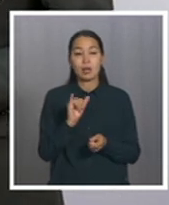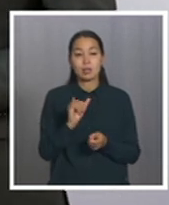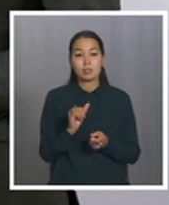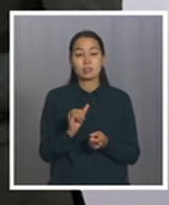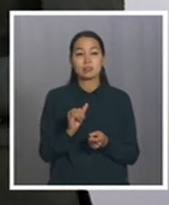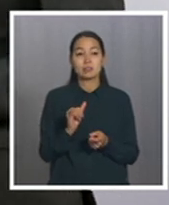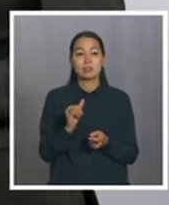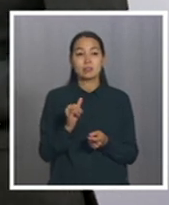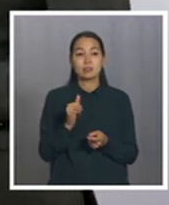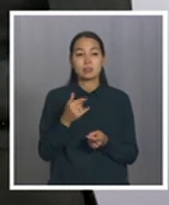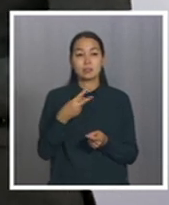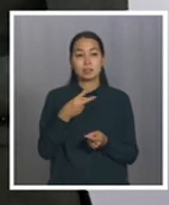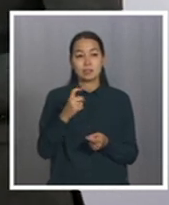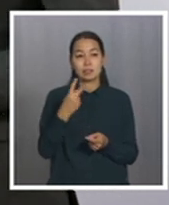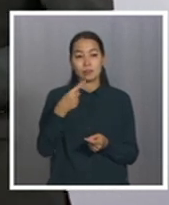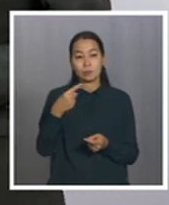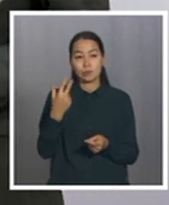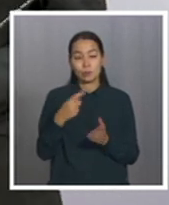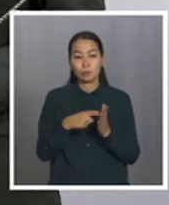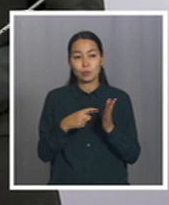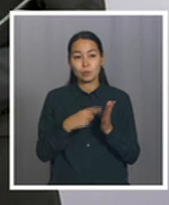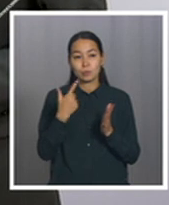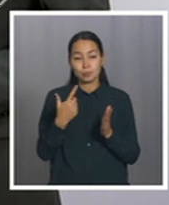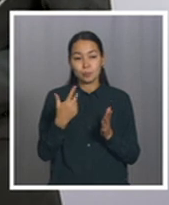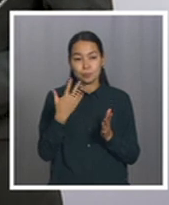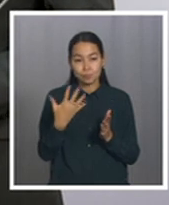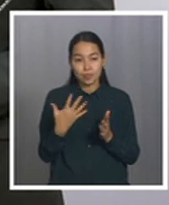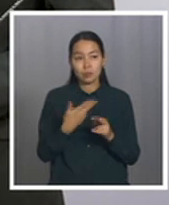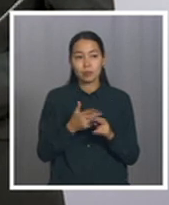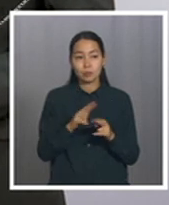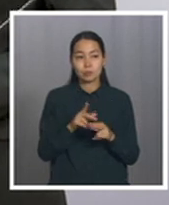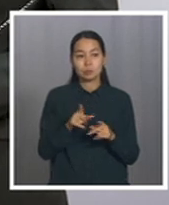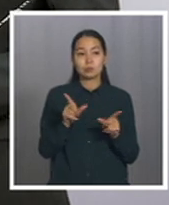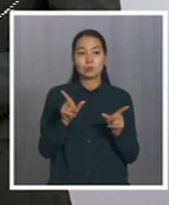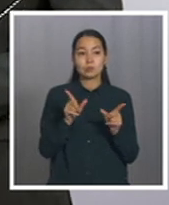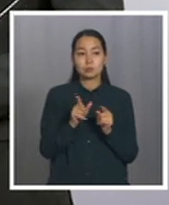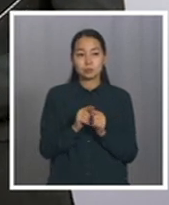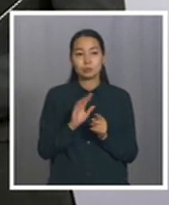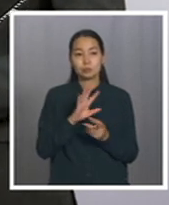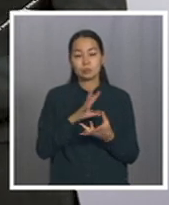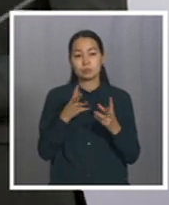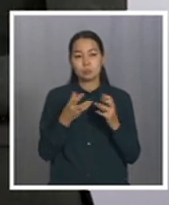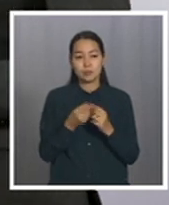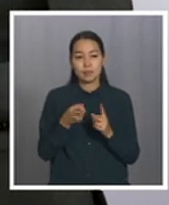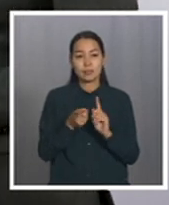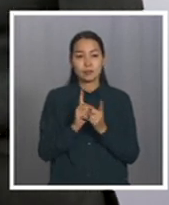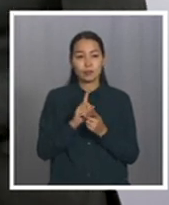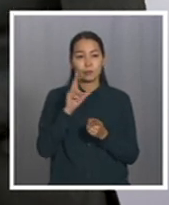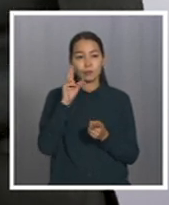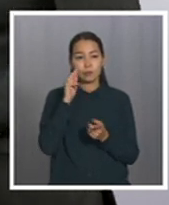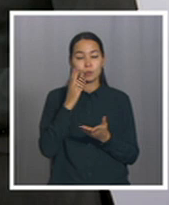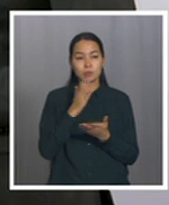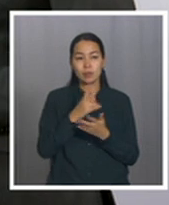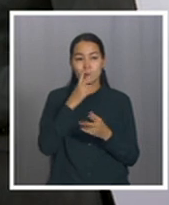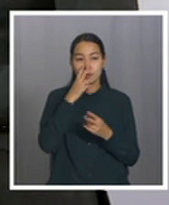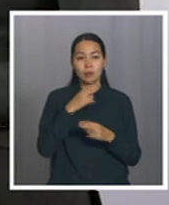3 бөлінген 5 функциясы y тең болады түбір астында 5x қосылған 3 функциясының кері функциясы болады. Байқап көрсеңіздер болады,